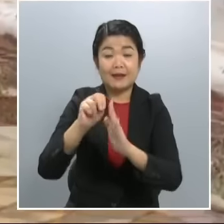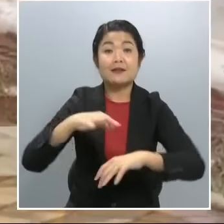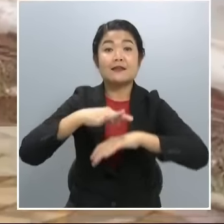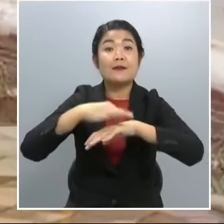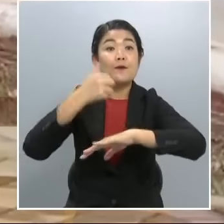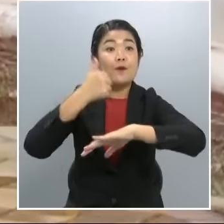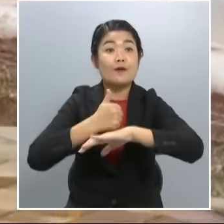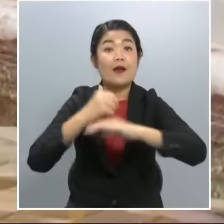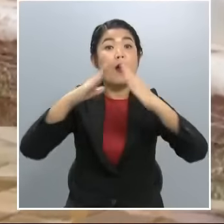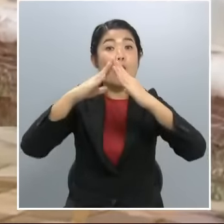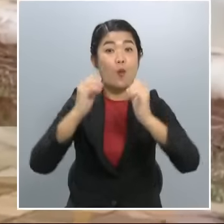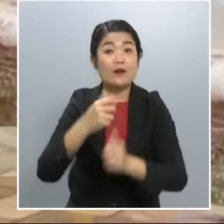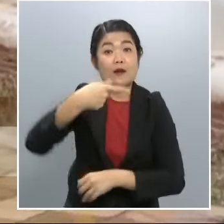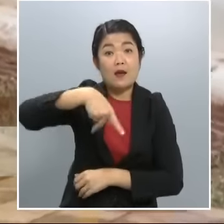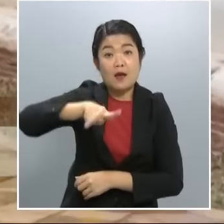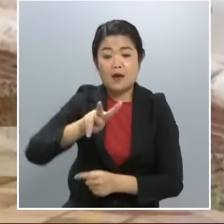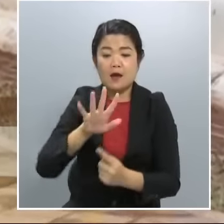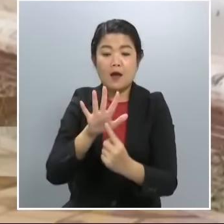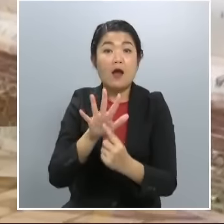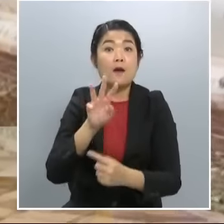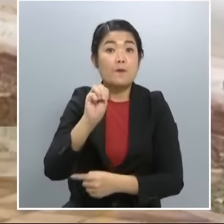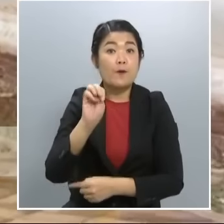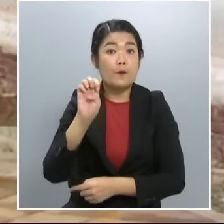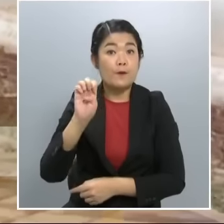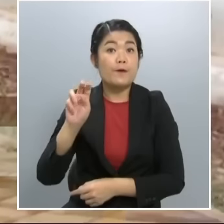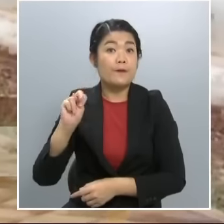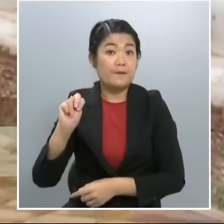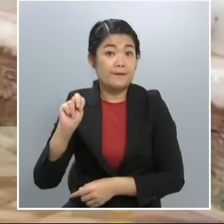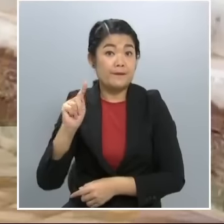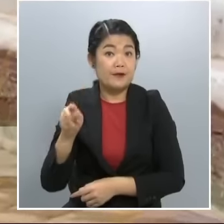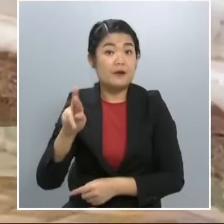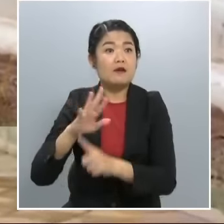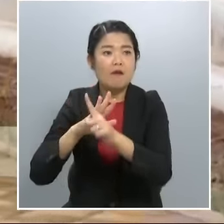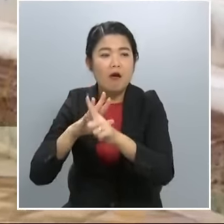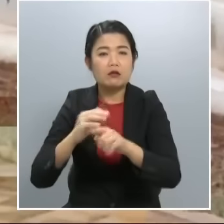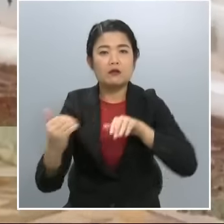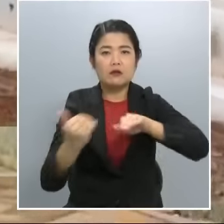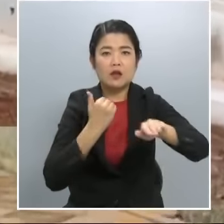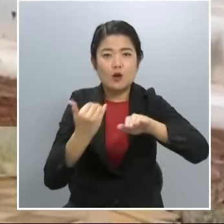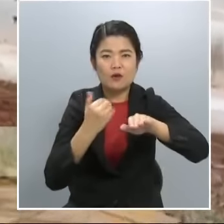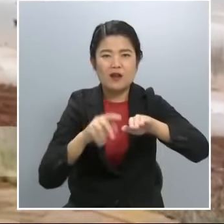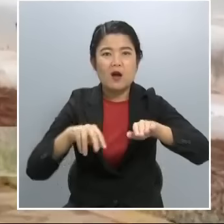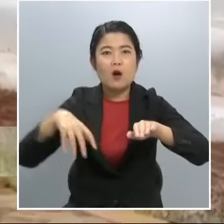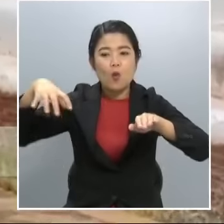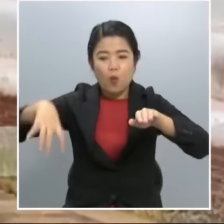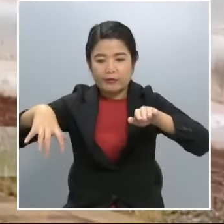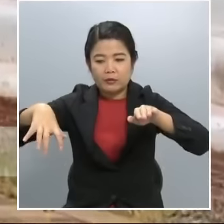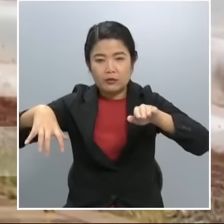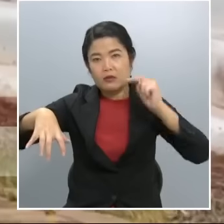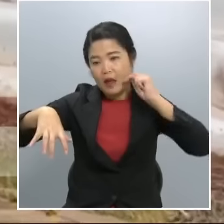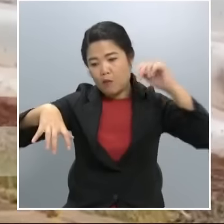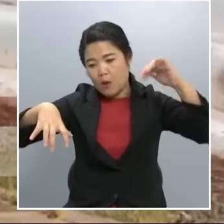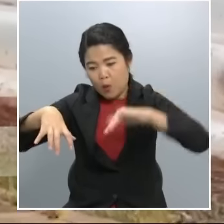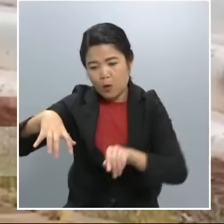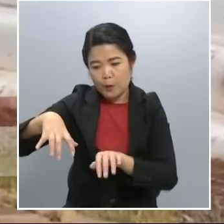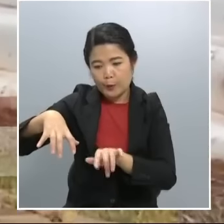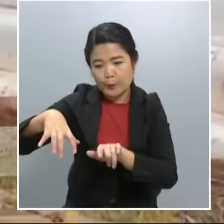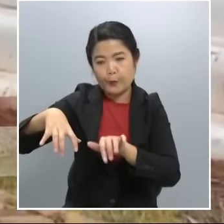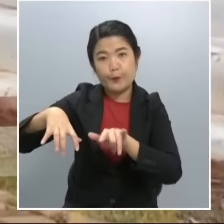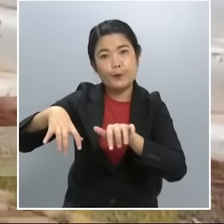บอกวัดภูมินเนี่ยอยู่ต่ำกว่าถนนก็เลยทำให้น้ำท่วมตั้งแต่ 17:00นของวันที่ 22สิงหาคมและเพิ่มสูงขึ้นเรื่อย